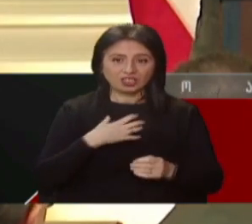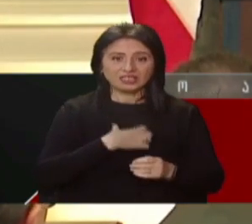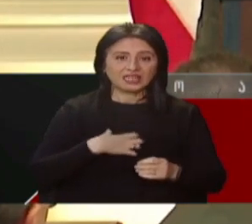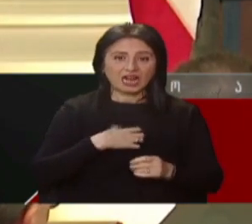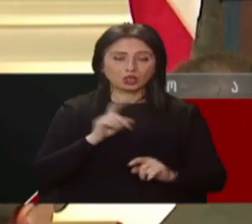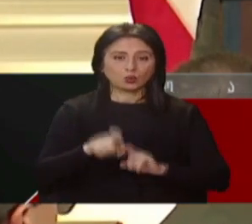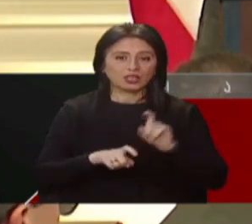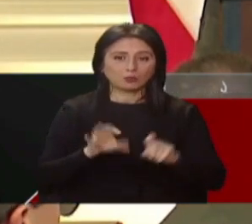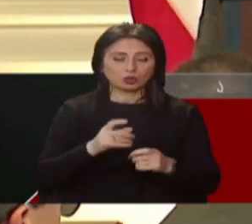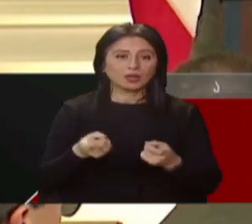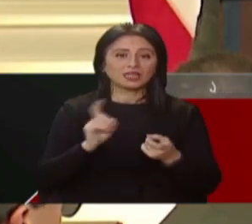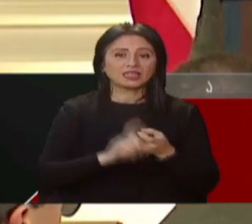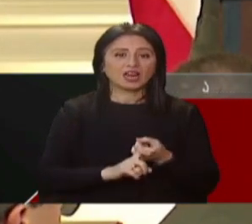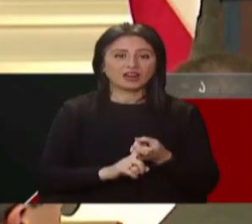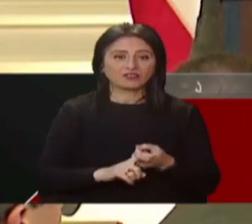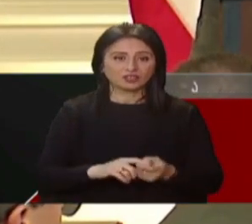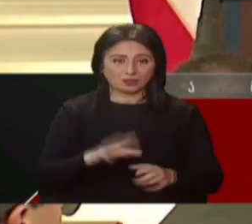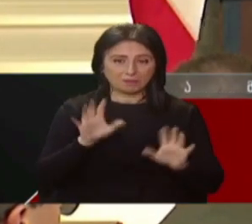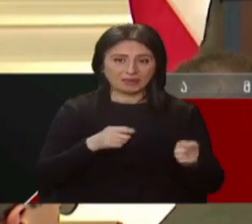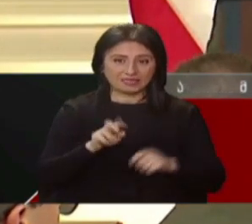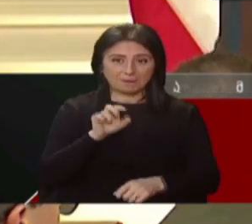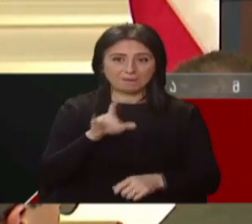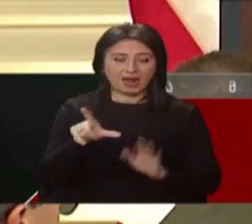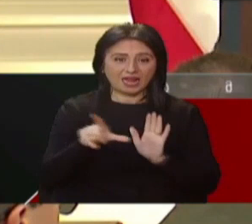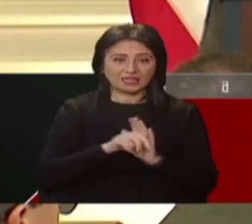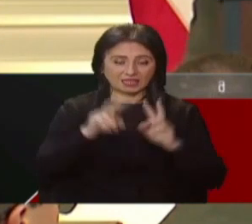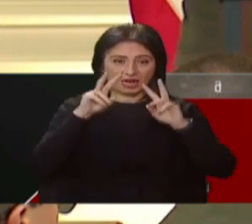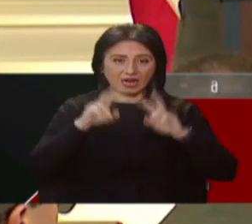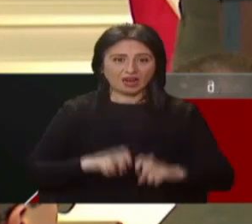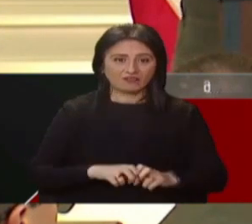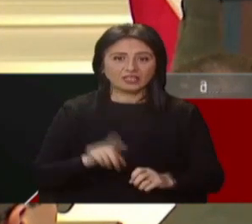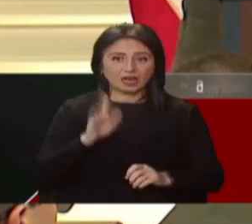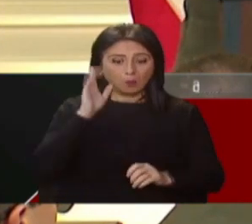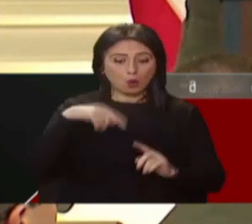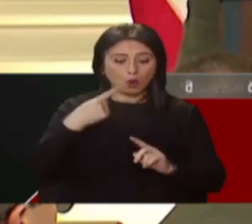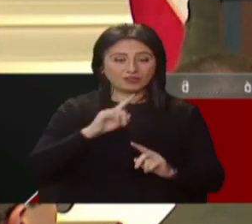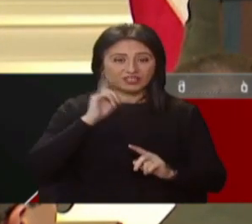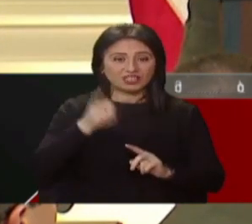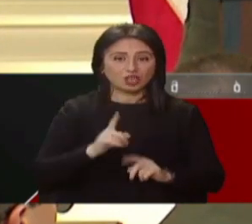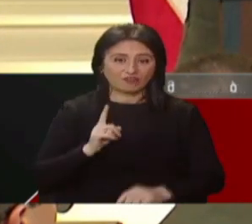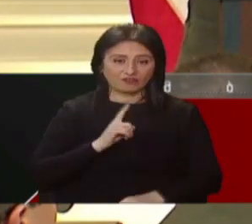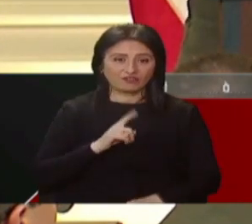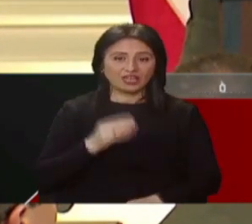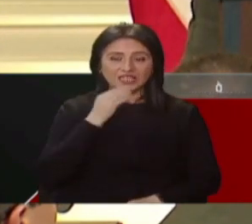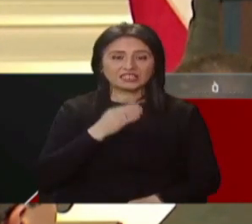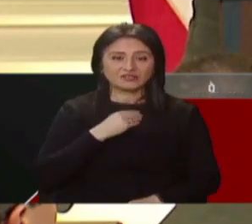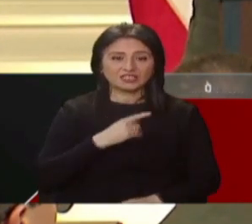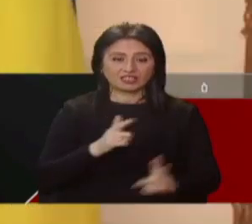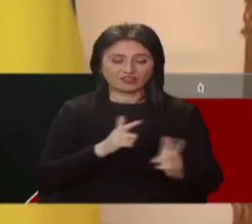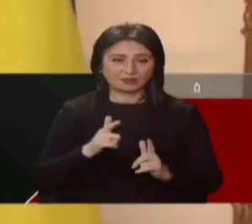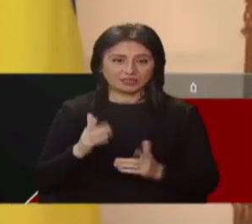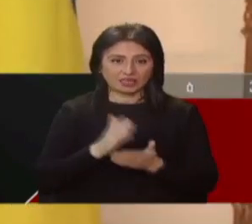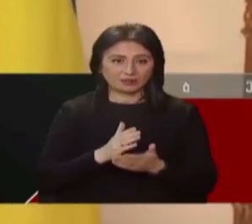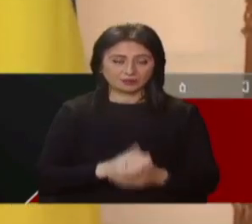სტრატეგიულ ნაბიჯებთან დაკავშირებით, რაც პრეზიდენტ ბაიდენთან განვიხილეთ, რასაც მომდევნო წელს ველით და რისთვისაც